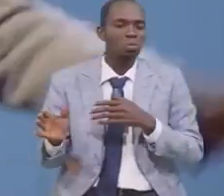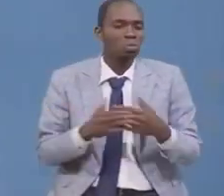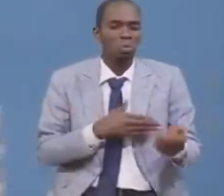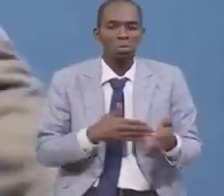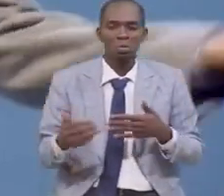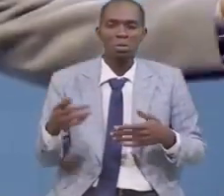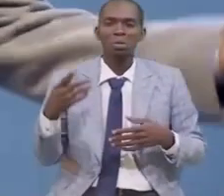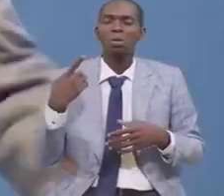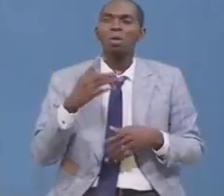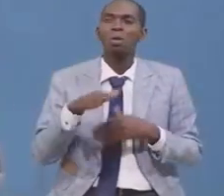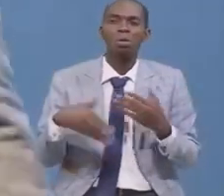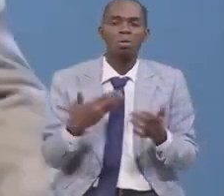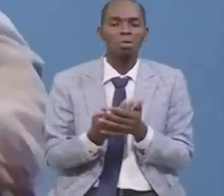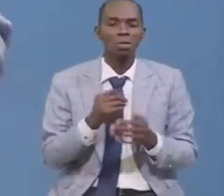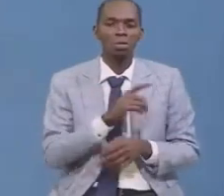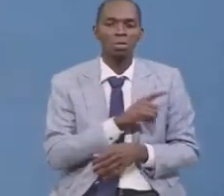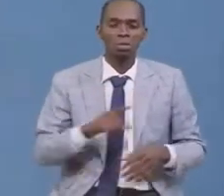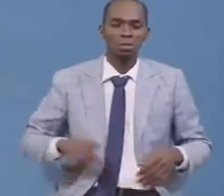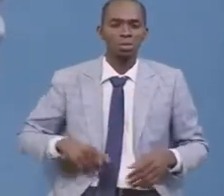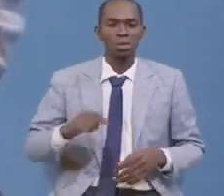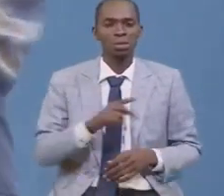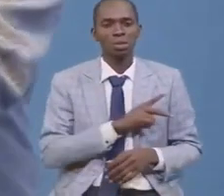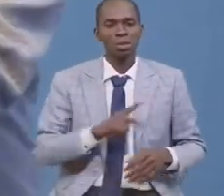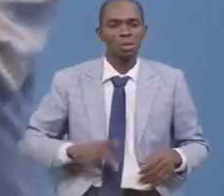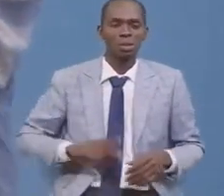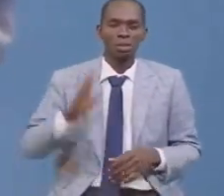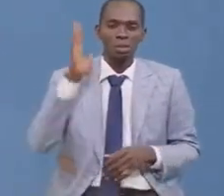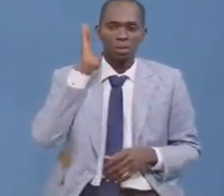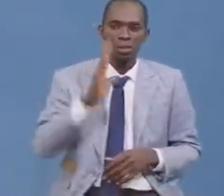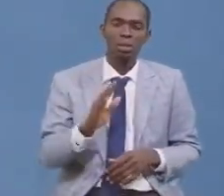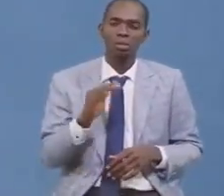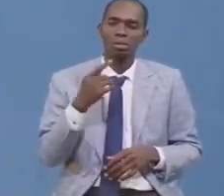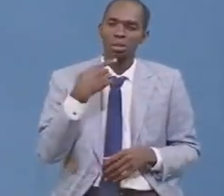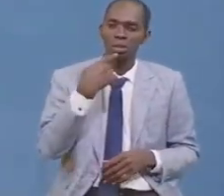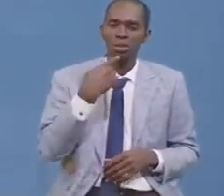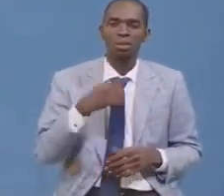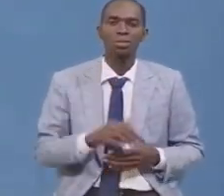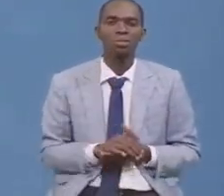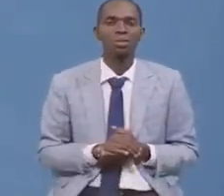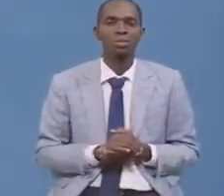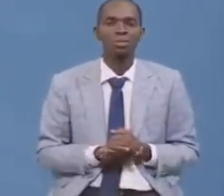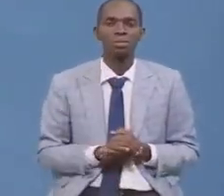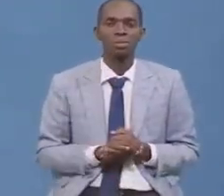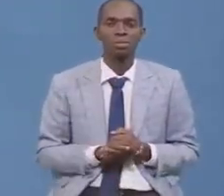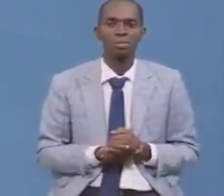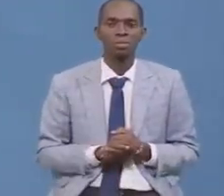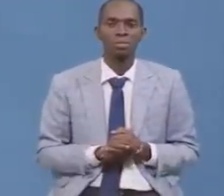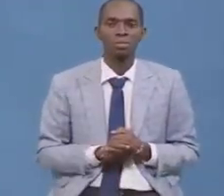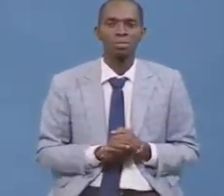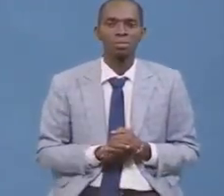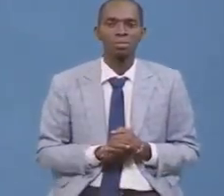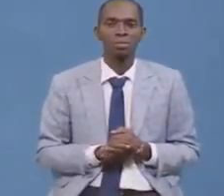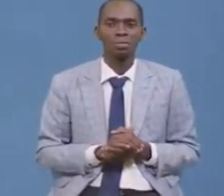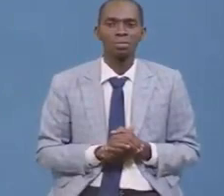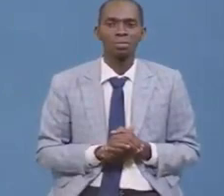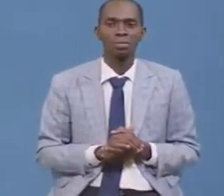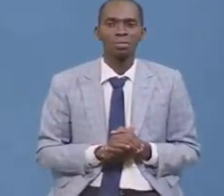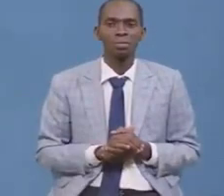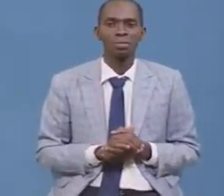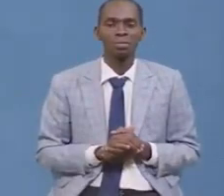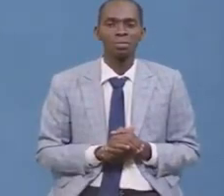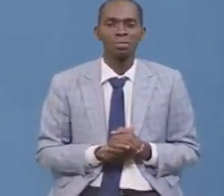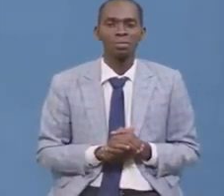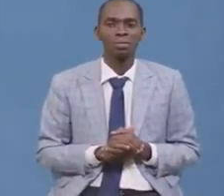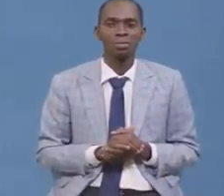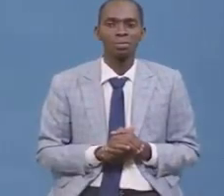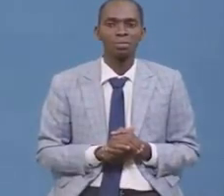Lord my King shall appoint. ఇదిగో ప్రభువా, నా జీవితాన్ని తెల్ల కాగితం వలె చివరి భాగాన సంతకాన్ని పెట్టి మీకు ఇస్తున్నాను, మీకు